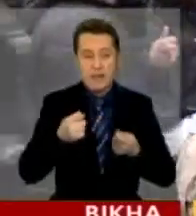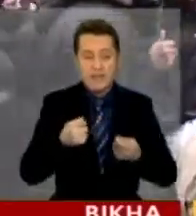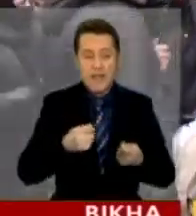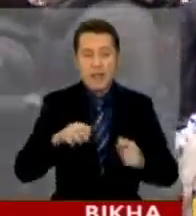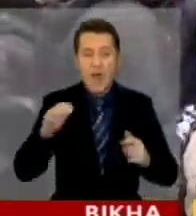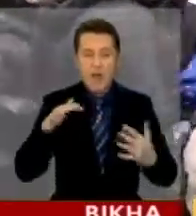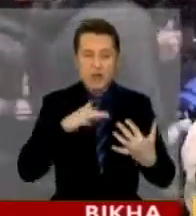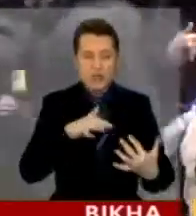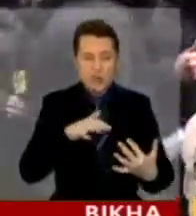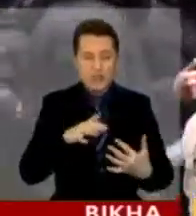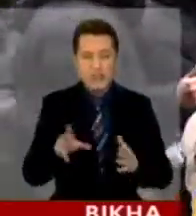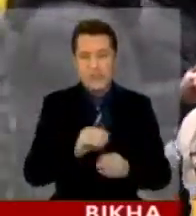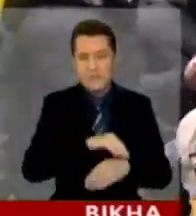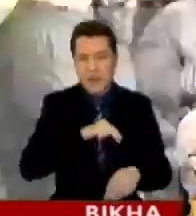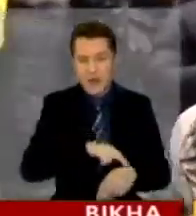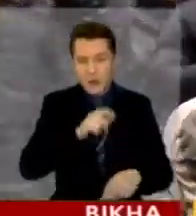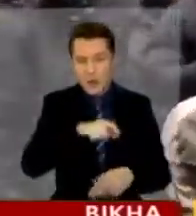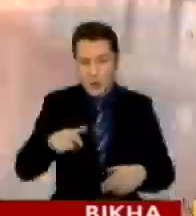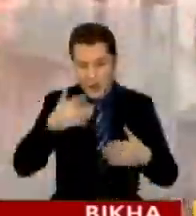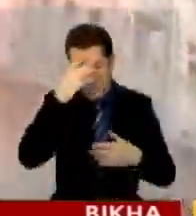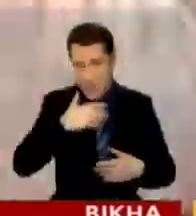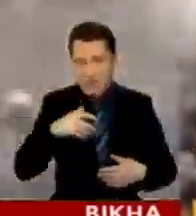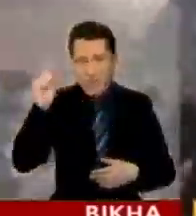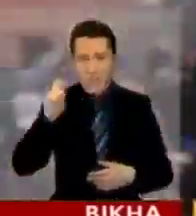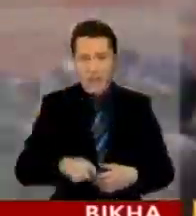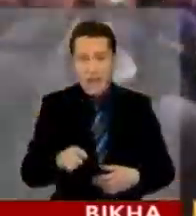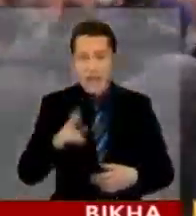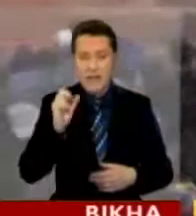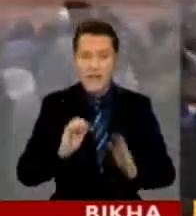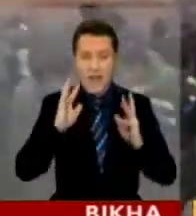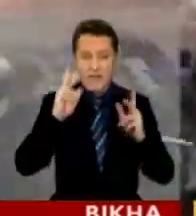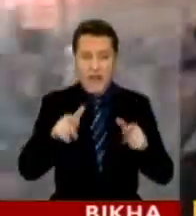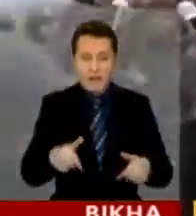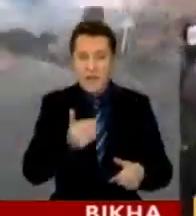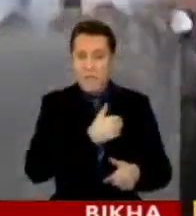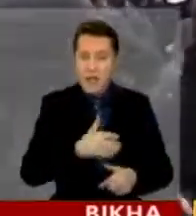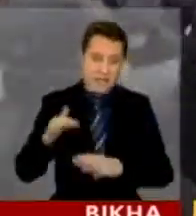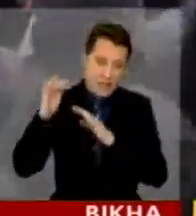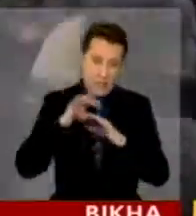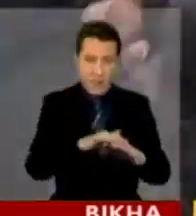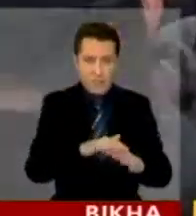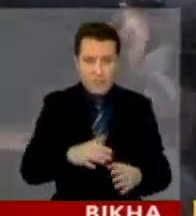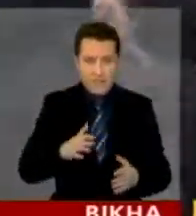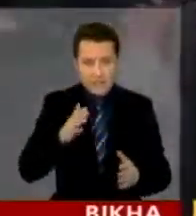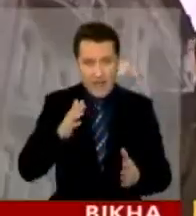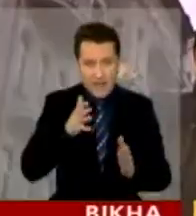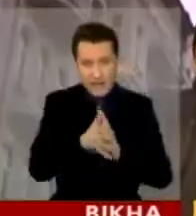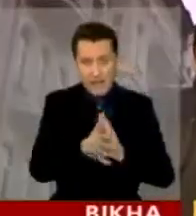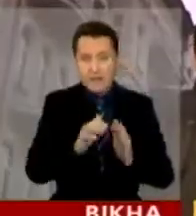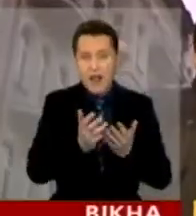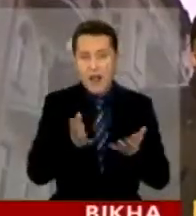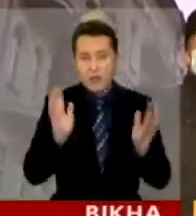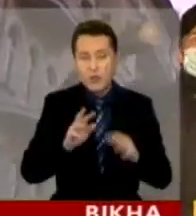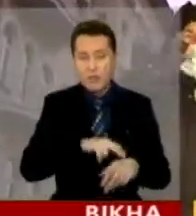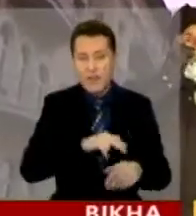учасників акції із правоохоронцями. Люди в масках приїхали на Банкові на тракторі і намагалися пробитися крізь кордон міліції. Внаслідок на